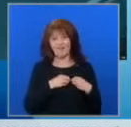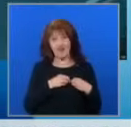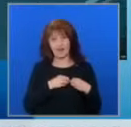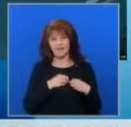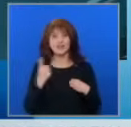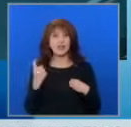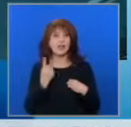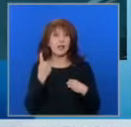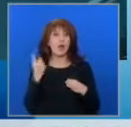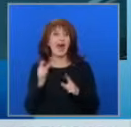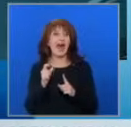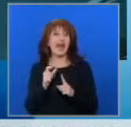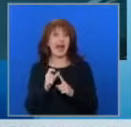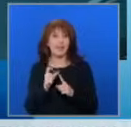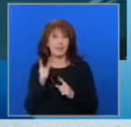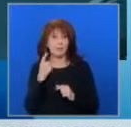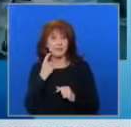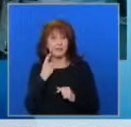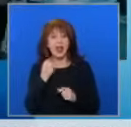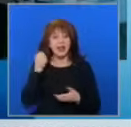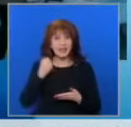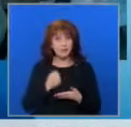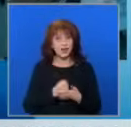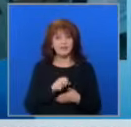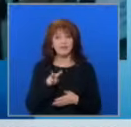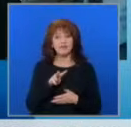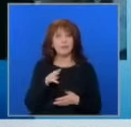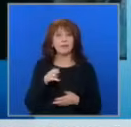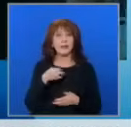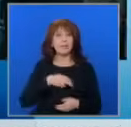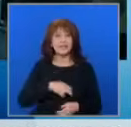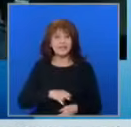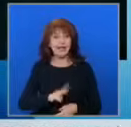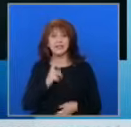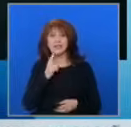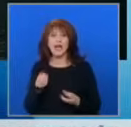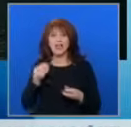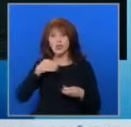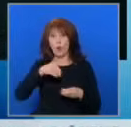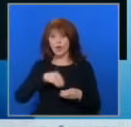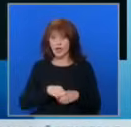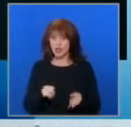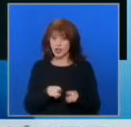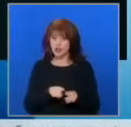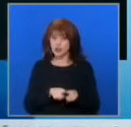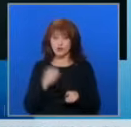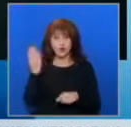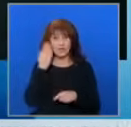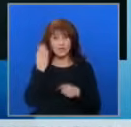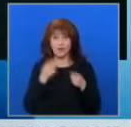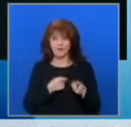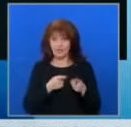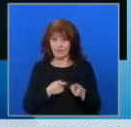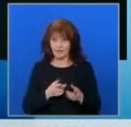Рангел Бизюрев. Те настояват близнаците да бъдат обвинени в съучастие. В петък срещу тях започва процес по обвинение